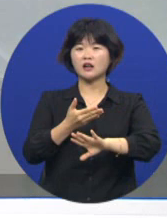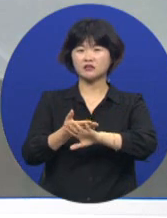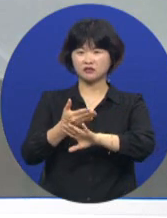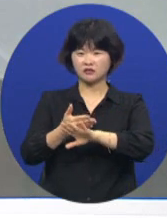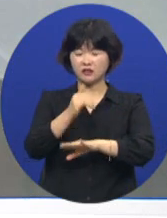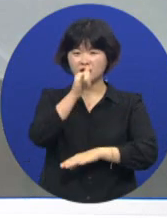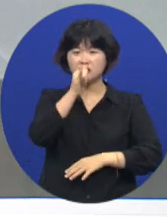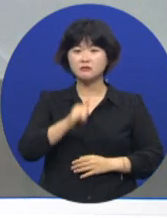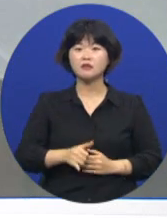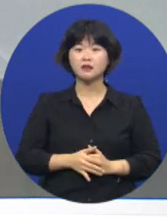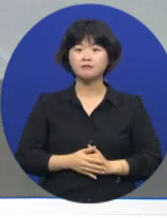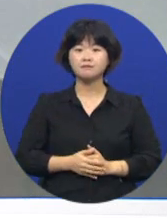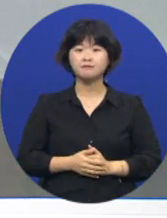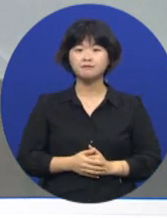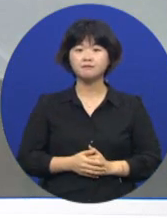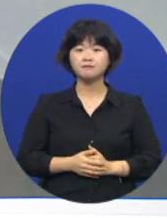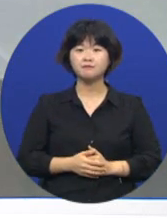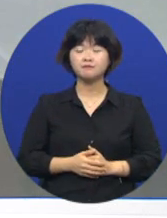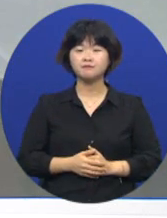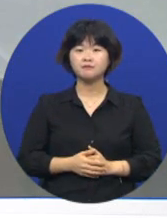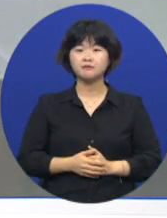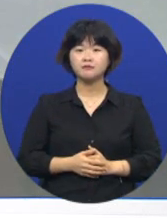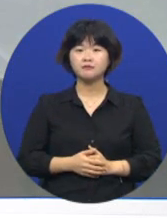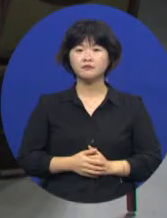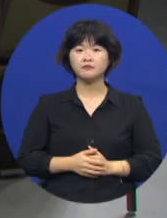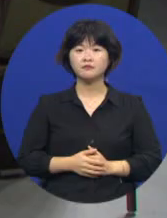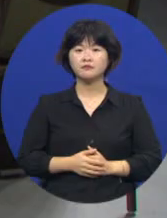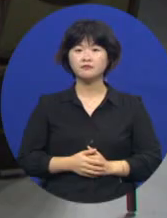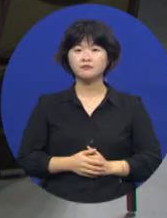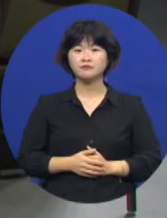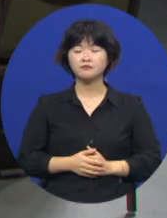했습니다. 송원일 기자입니다.